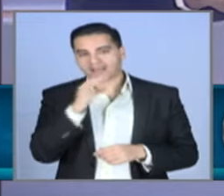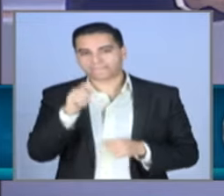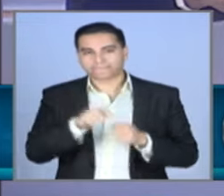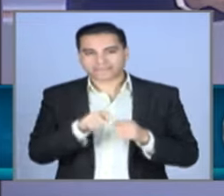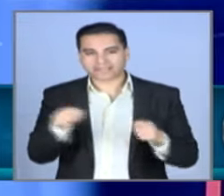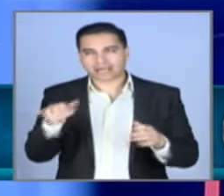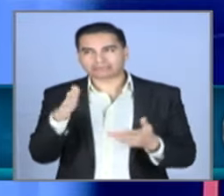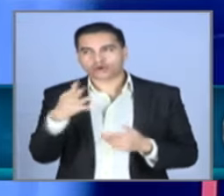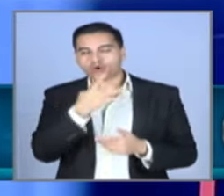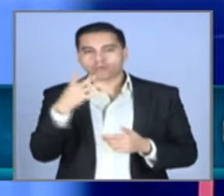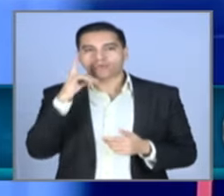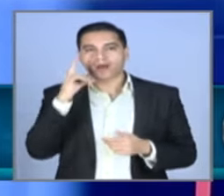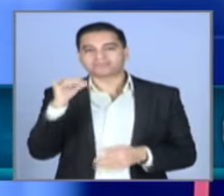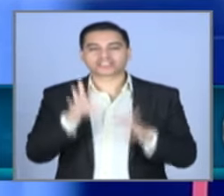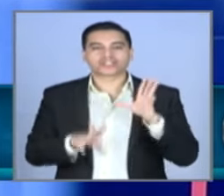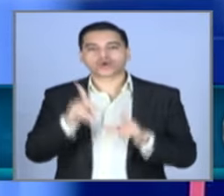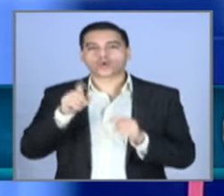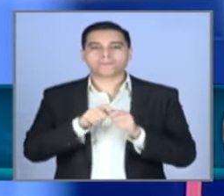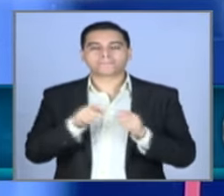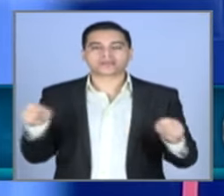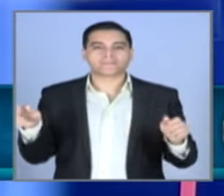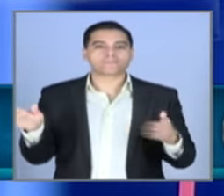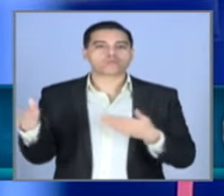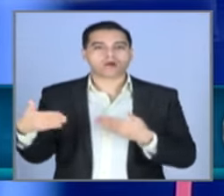مساحتها 450 كيلومتر مربع